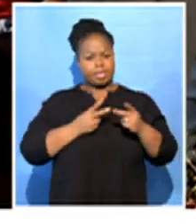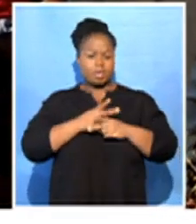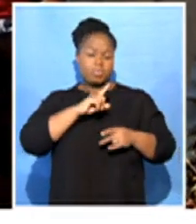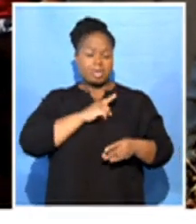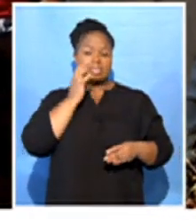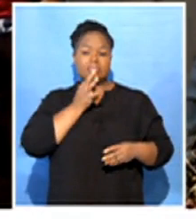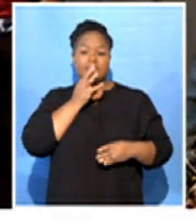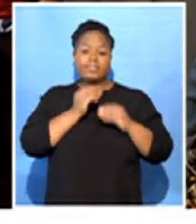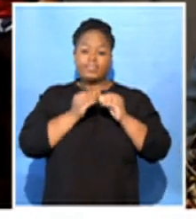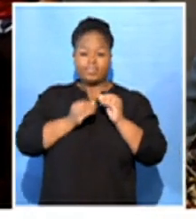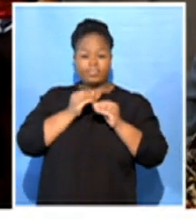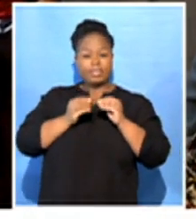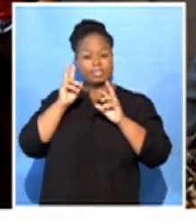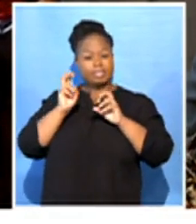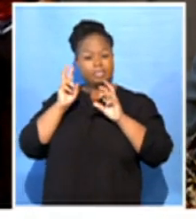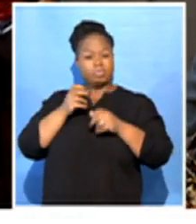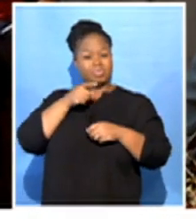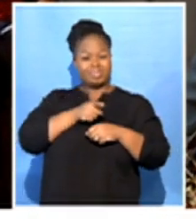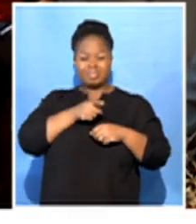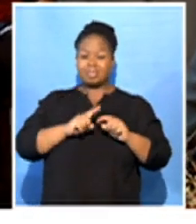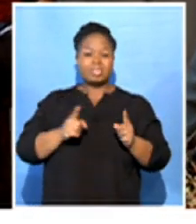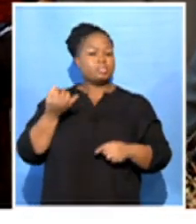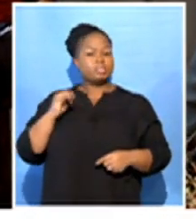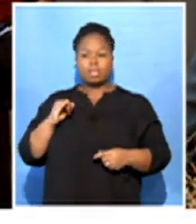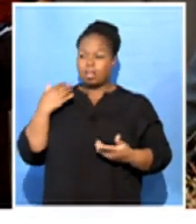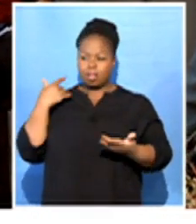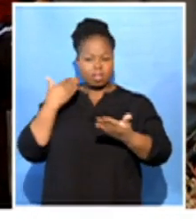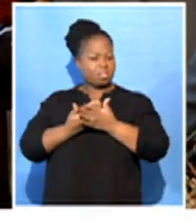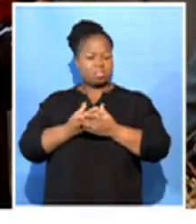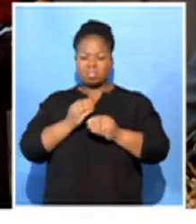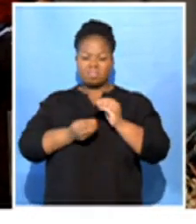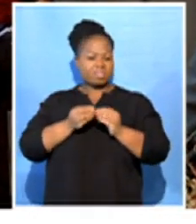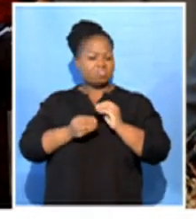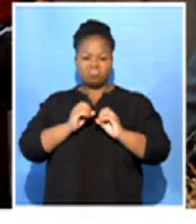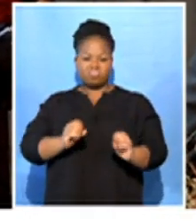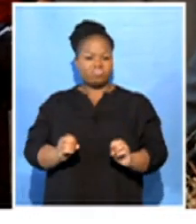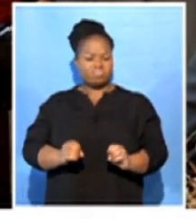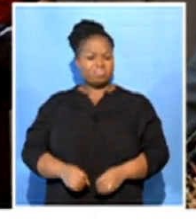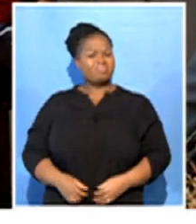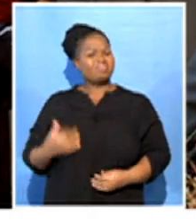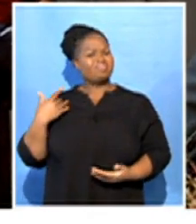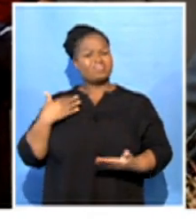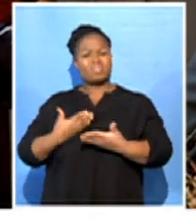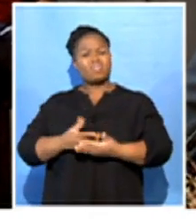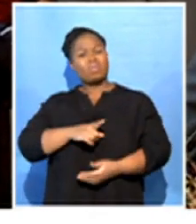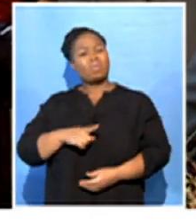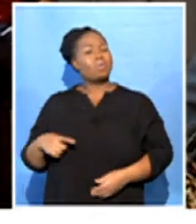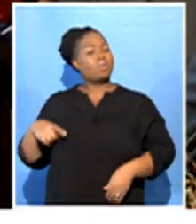sithi uzalungisa lanto ezazindlu isalungana namhlanje, kanti kwakunini ngoku